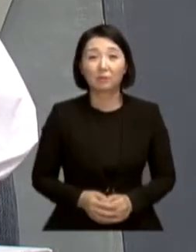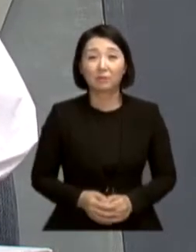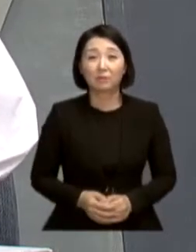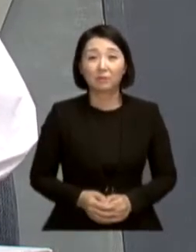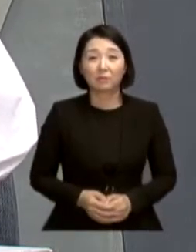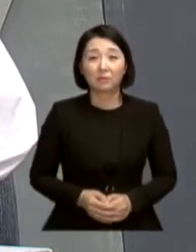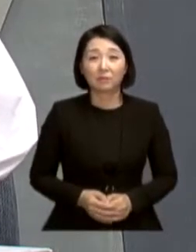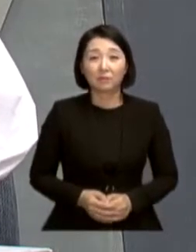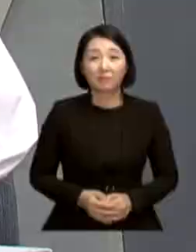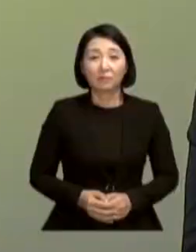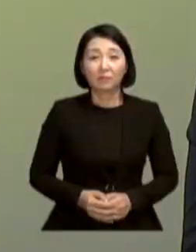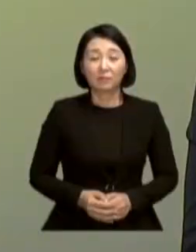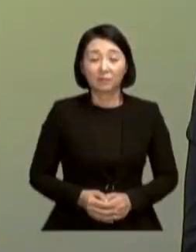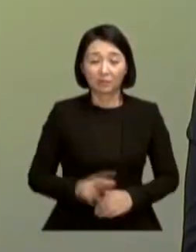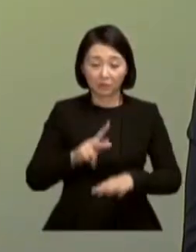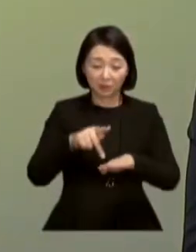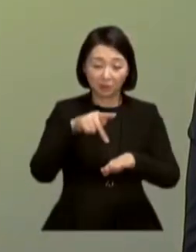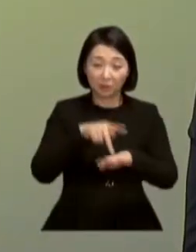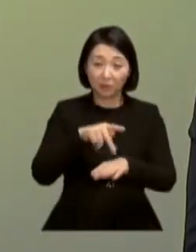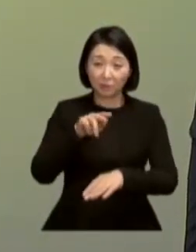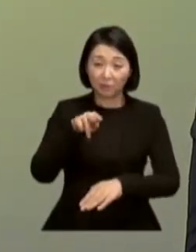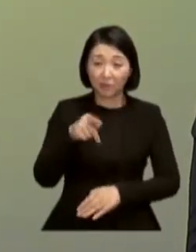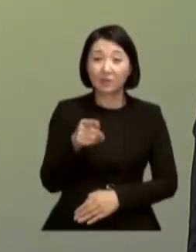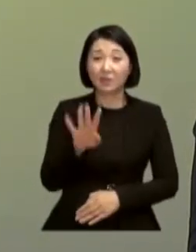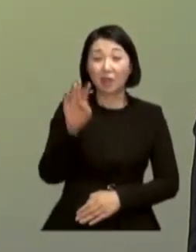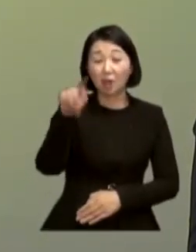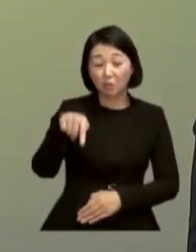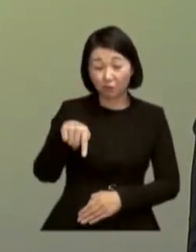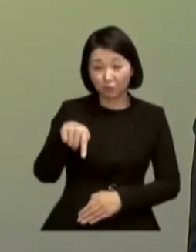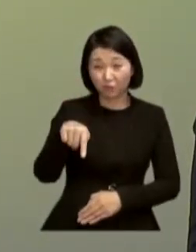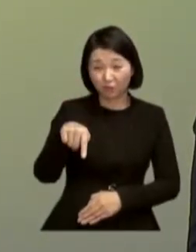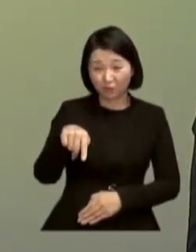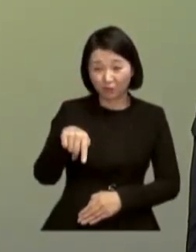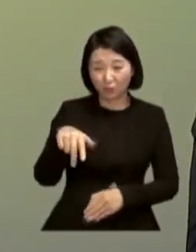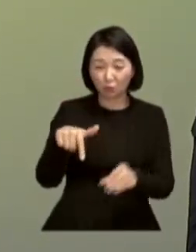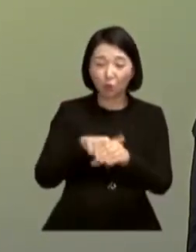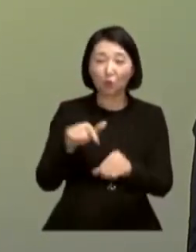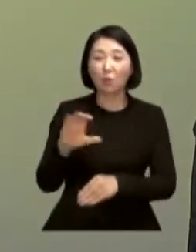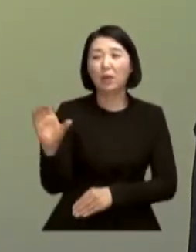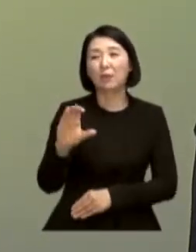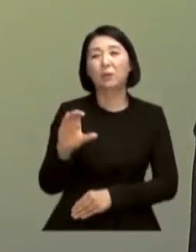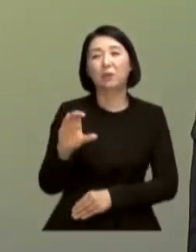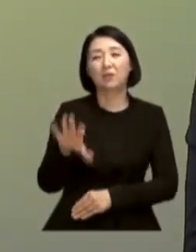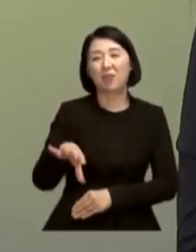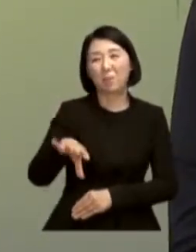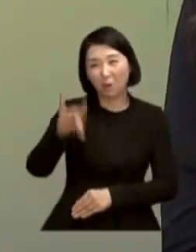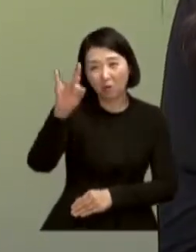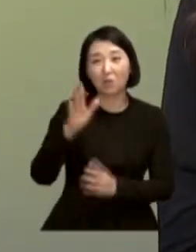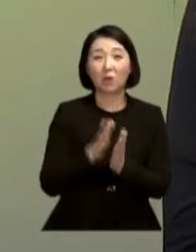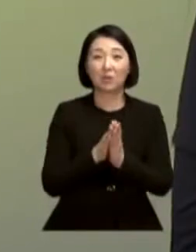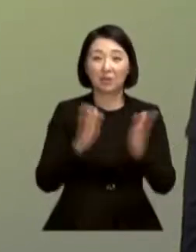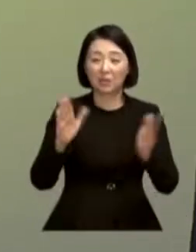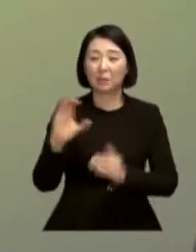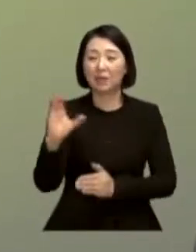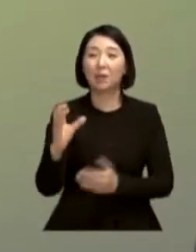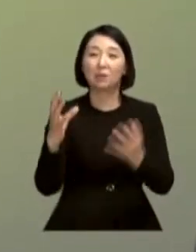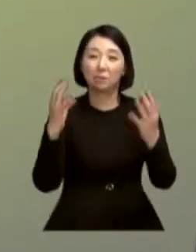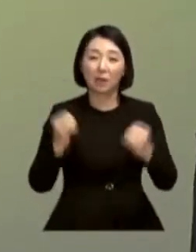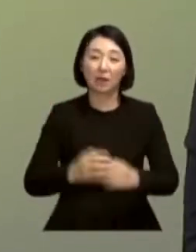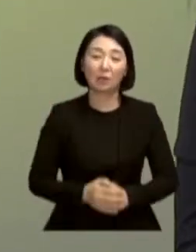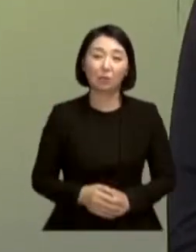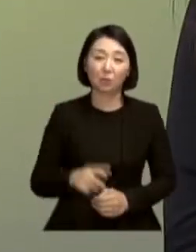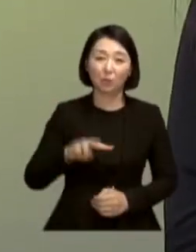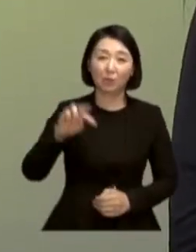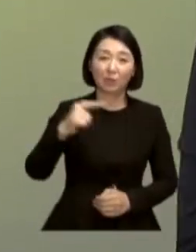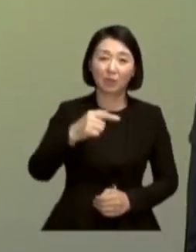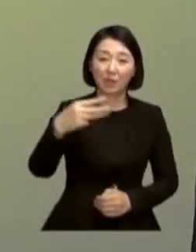계세요? 그 필리핀 세부가 가장 카톨릭이 먼저 들어와서요. 가장 카톨릭이 강한 지역이고요. 특별히 그 산토니뇨라고